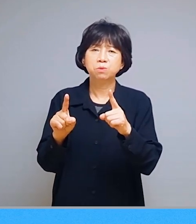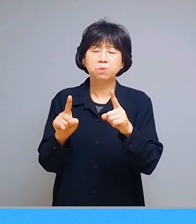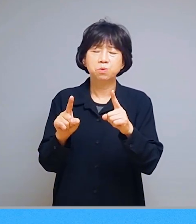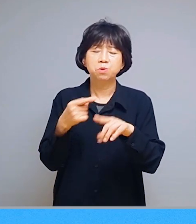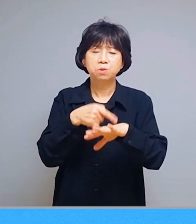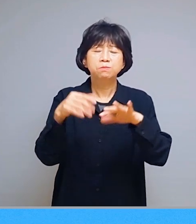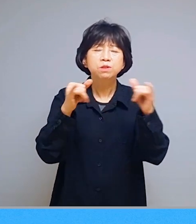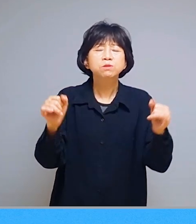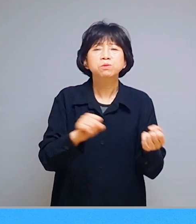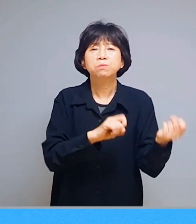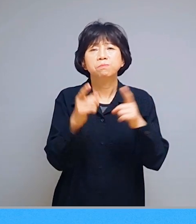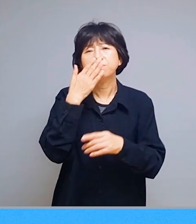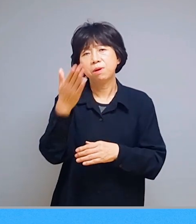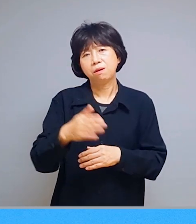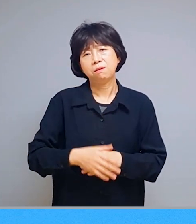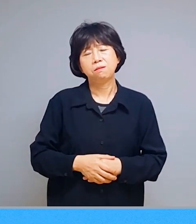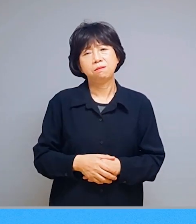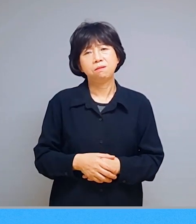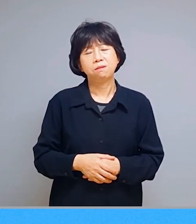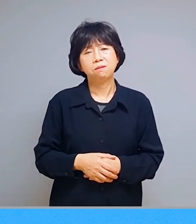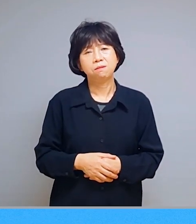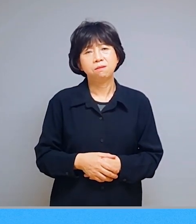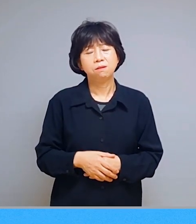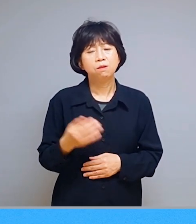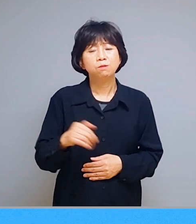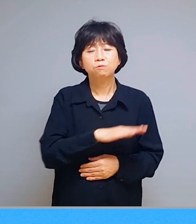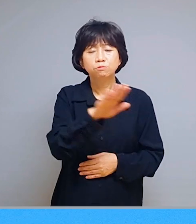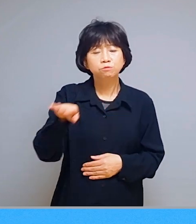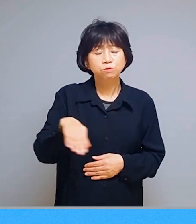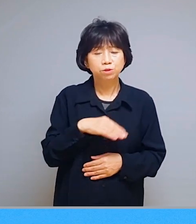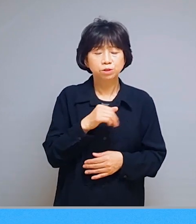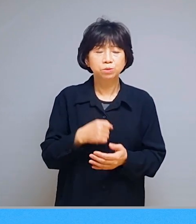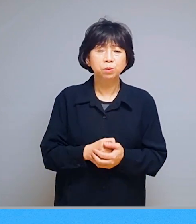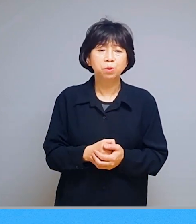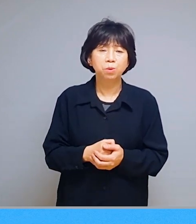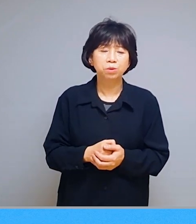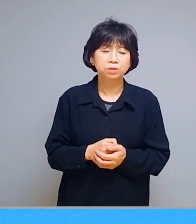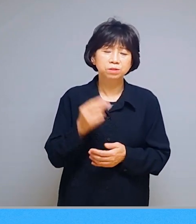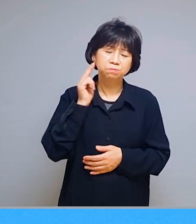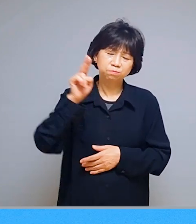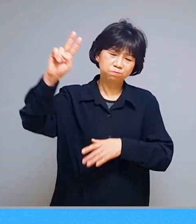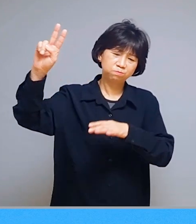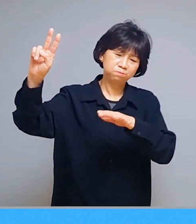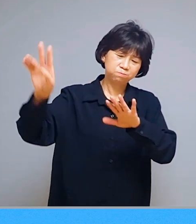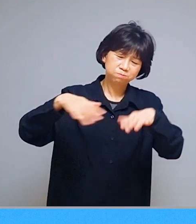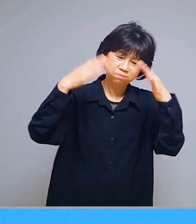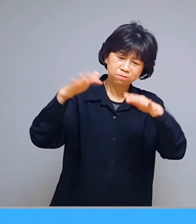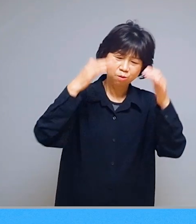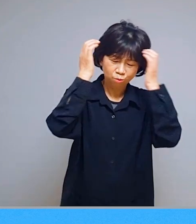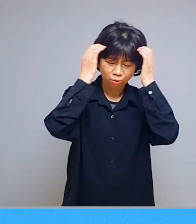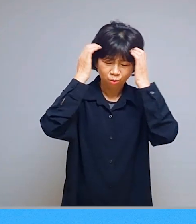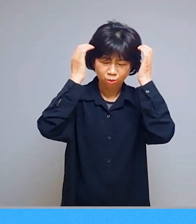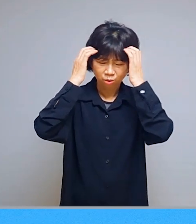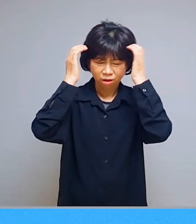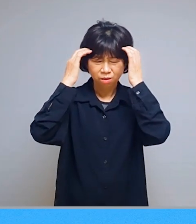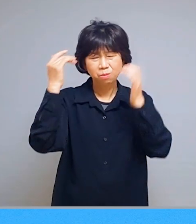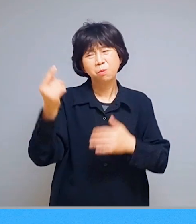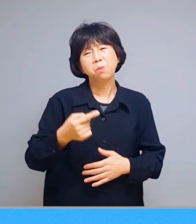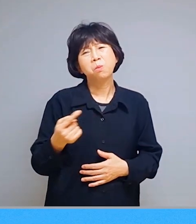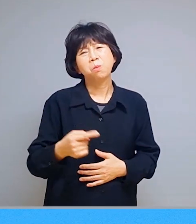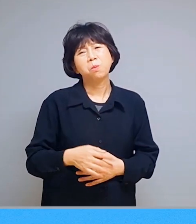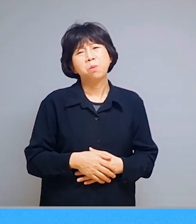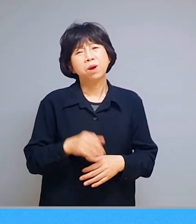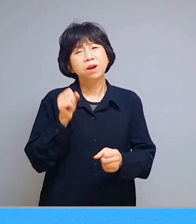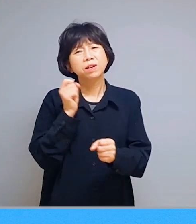민족을 살리는 겁니다. 우리의 인생에도 유라굴로 광풍과 같은 고난이 찾아옵니다. 죄송합니다.